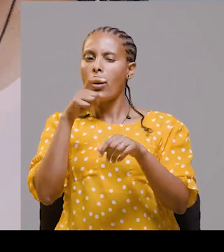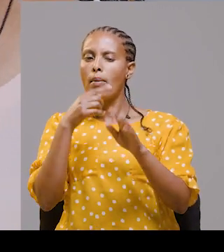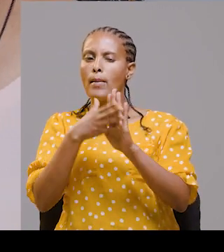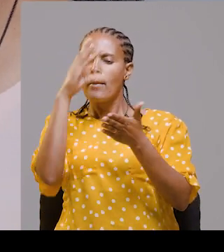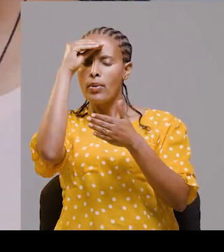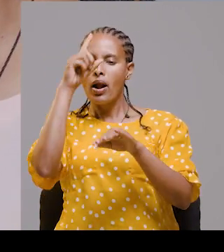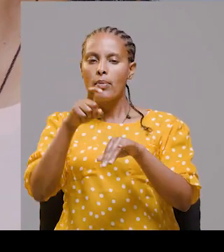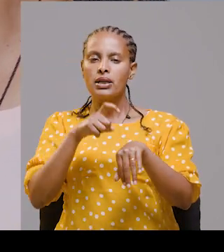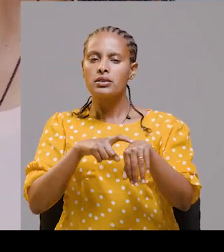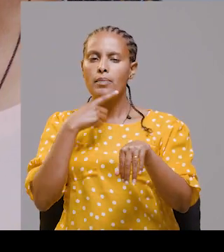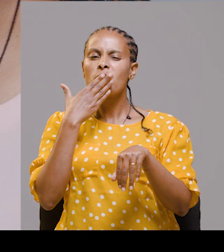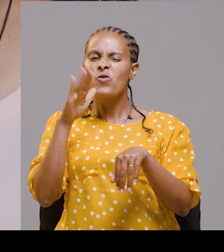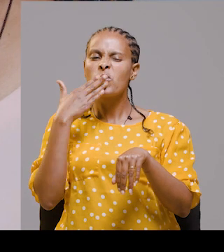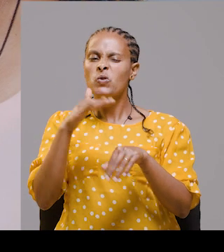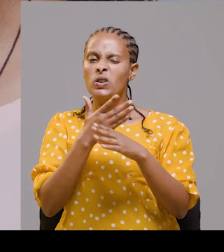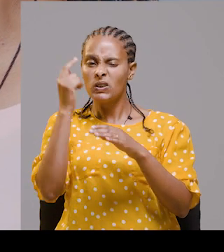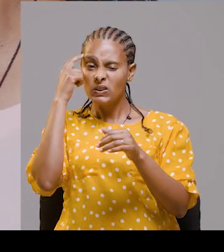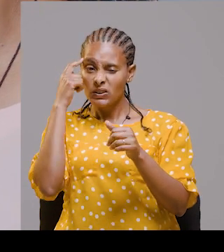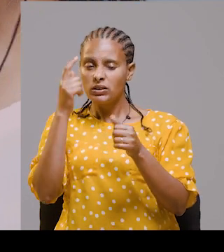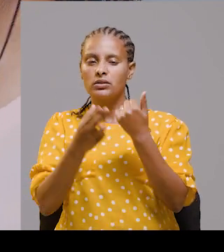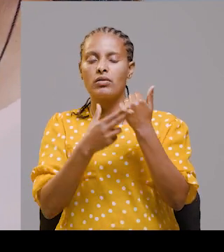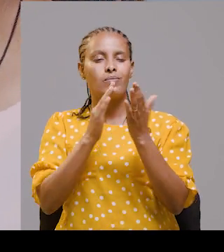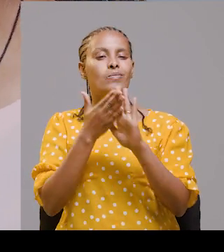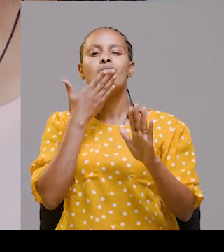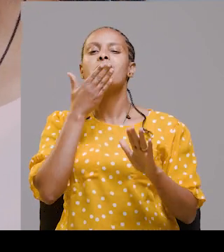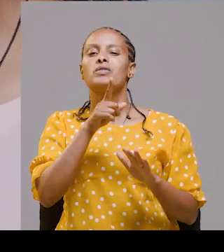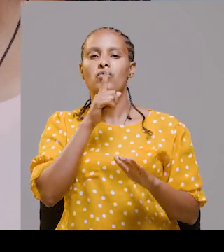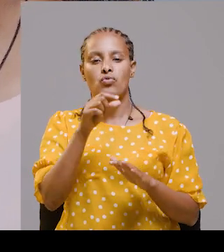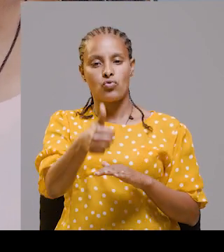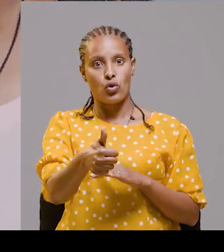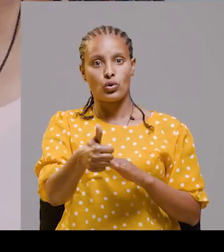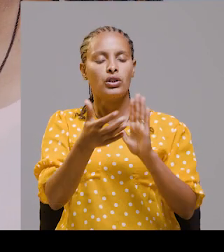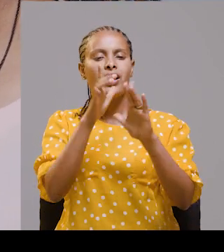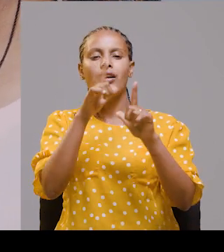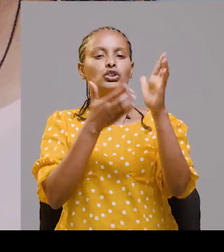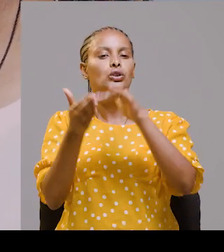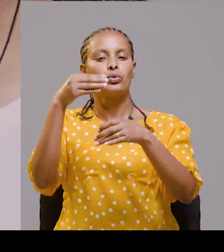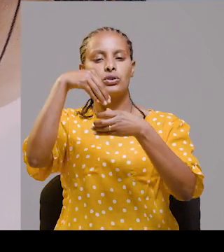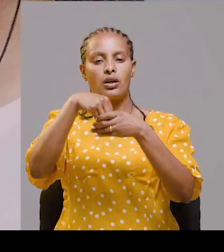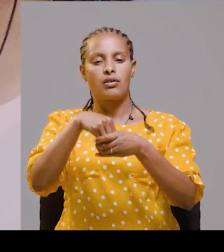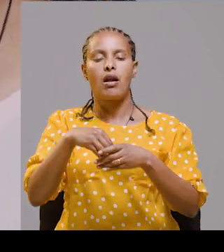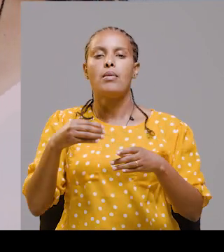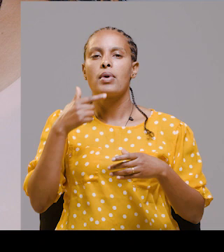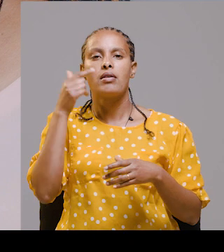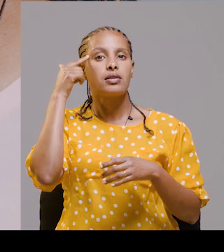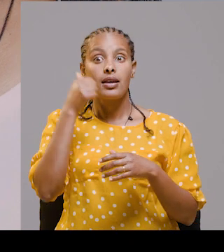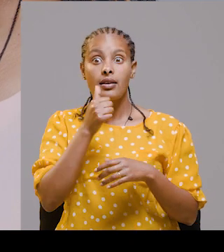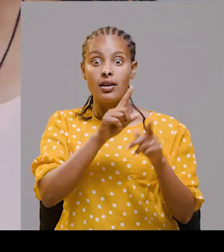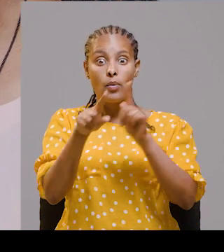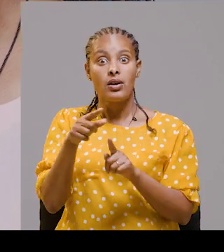መማር ባለበት ሰዓት ግን እነዚህ ነገሮች ኤክስፒሪየንስ እያደረጉ እያዩት መሄዳቸው ለራሱ ትልቅ ችግር ውስጥ ይከተናል ብዬ አስባለሁ። እንደ ሴት